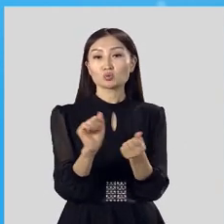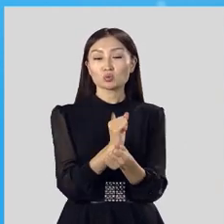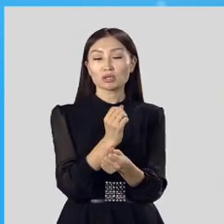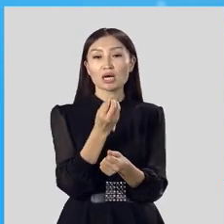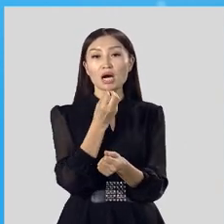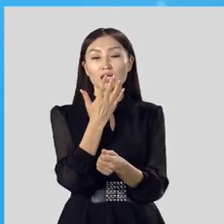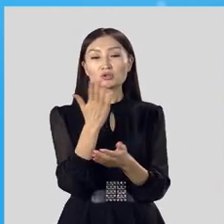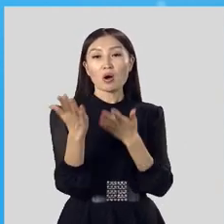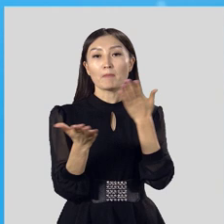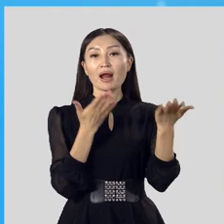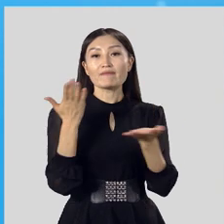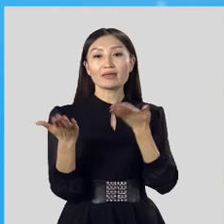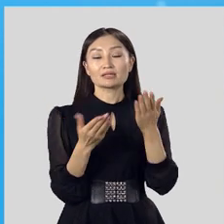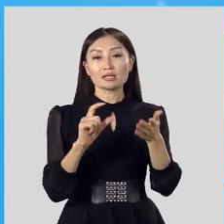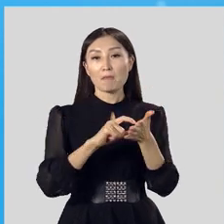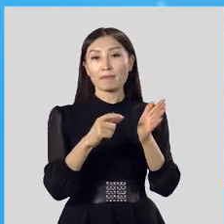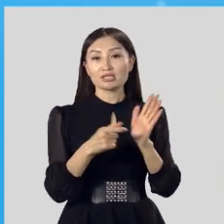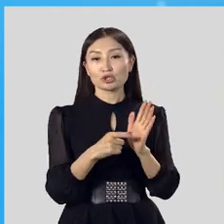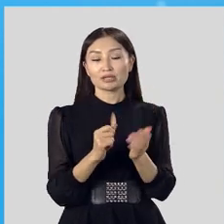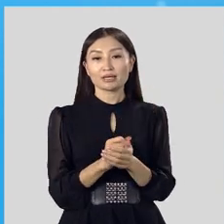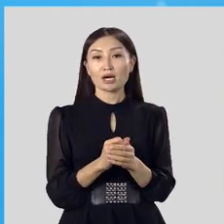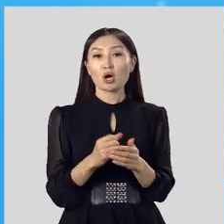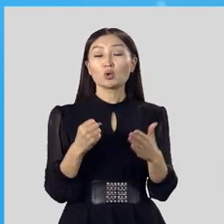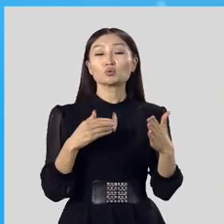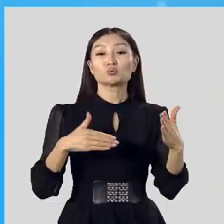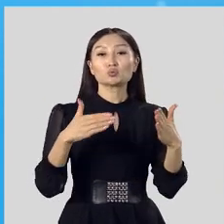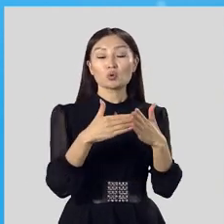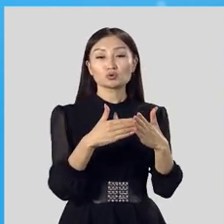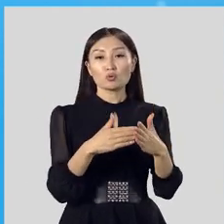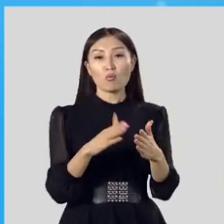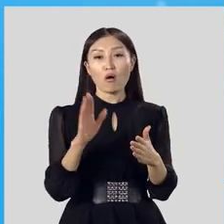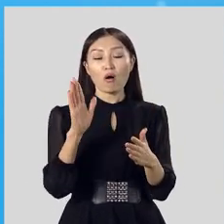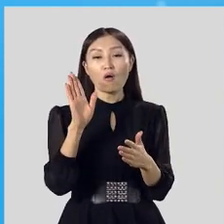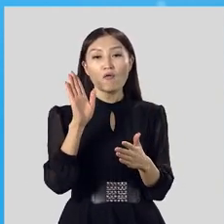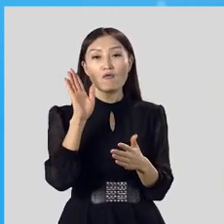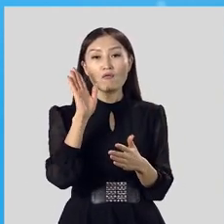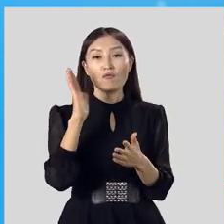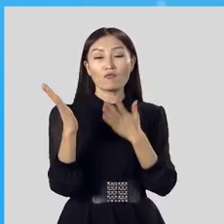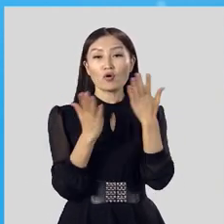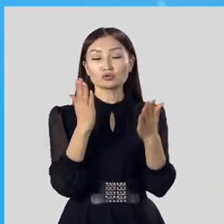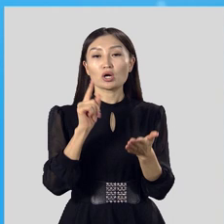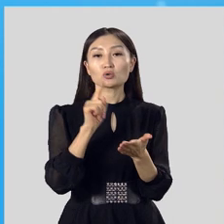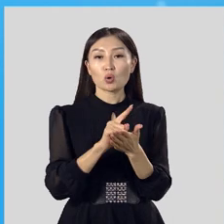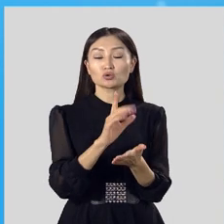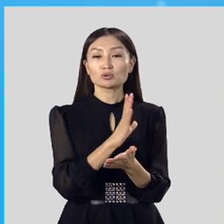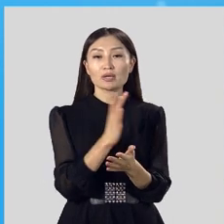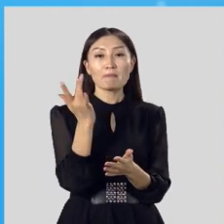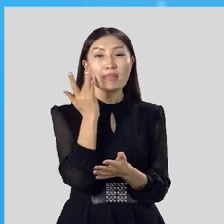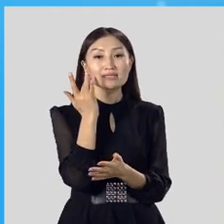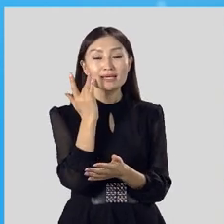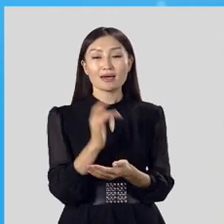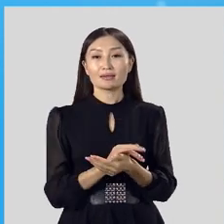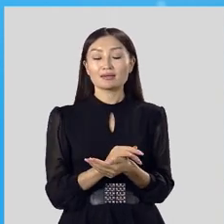хорошо проветриваемых помещениях. Доступ воздуха к семенам должен быть